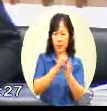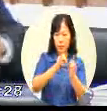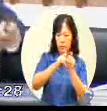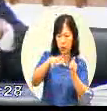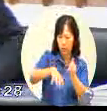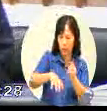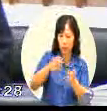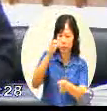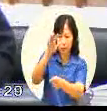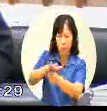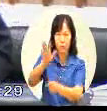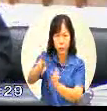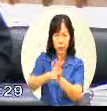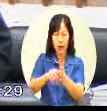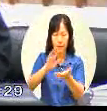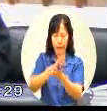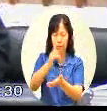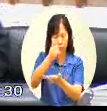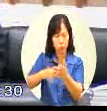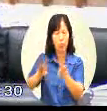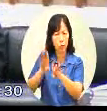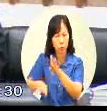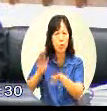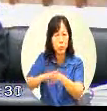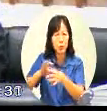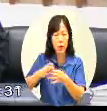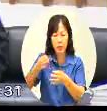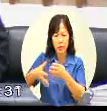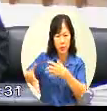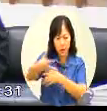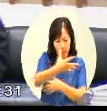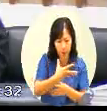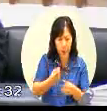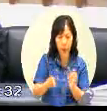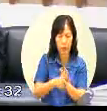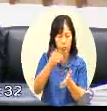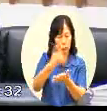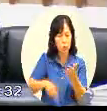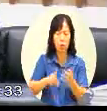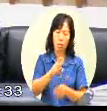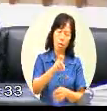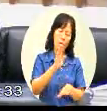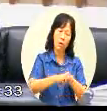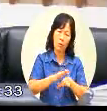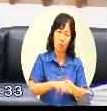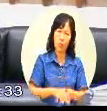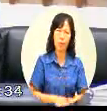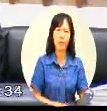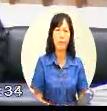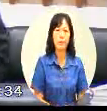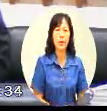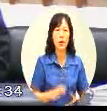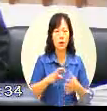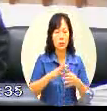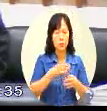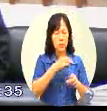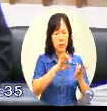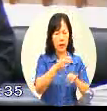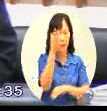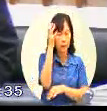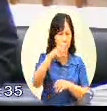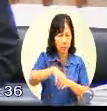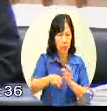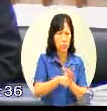啊。你钱要收进来才有办法退税啊，你钱不收进来怎么退税啊？所以你地震局，尤其你叫那